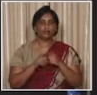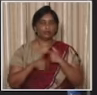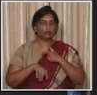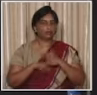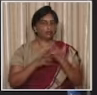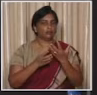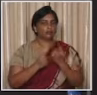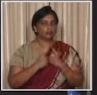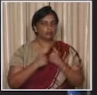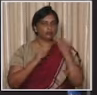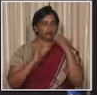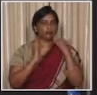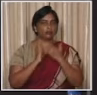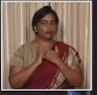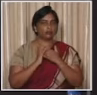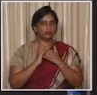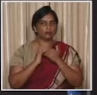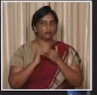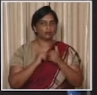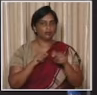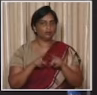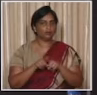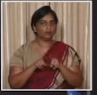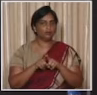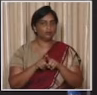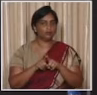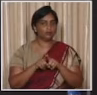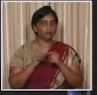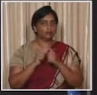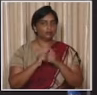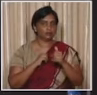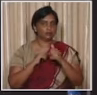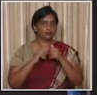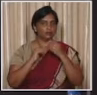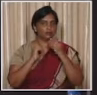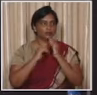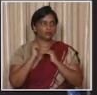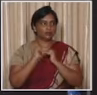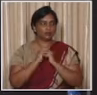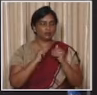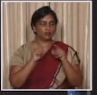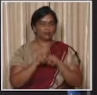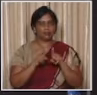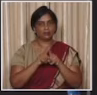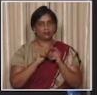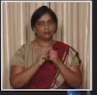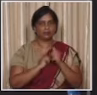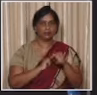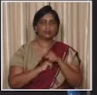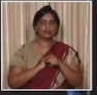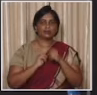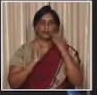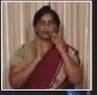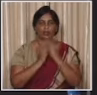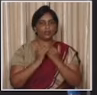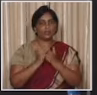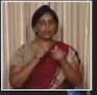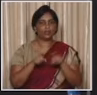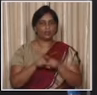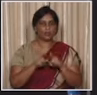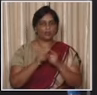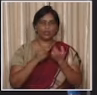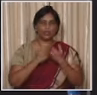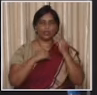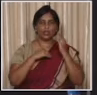වෙනවා. ඇත්තෙන්ම සෞඛ්‍ය පිළිබඳ ආංශිකාරක සභාව අපි ඊයේත් මුණ ගැසිලා